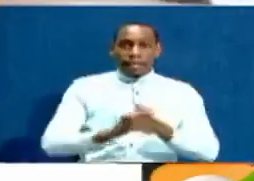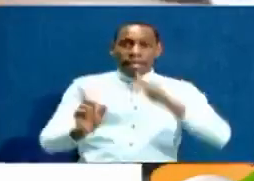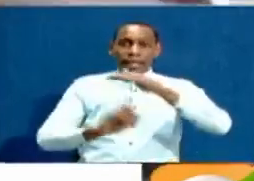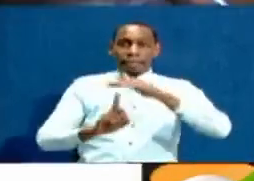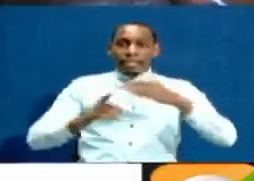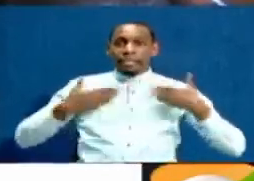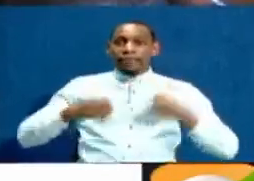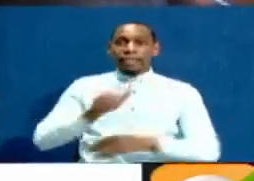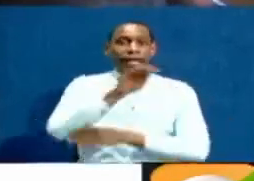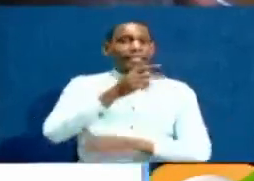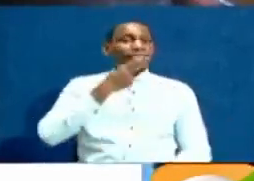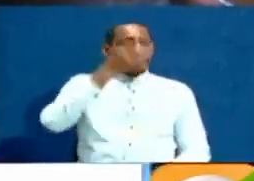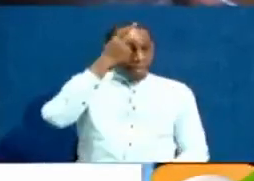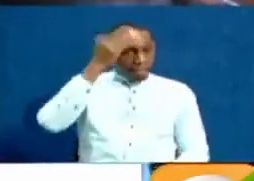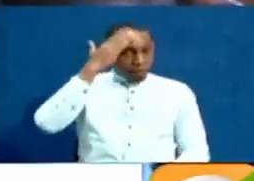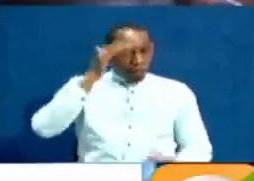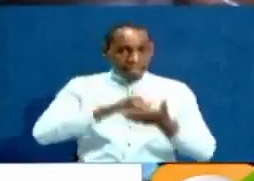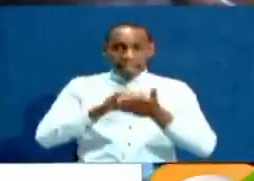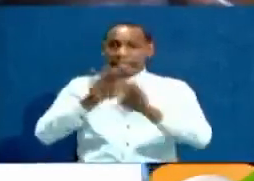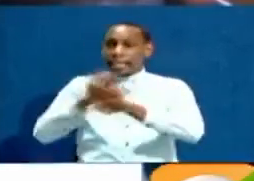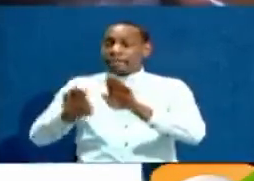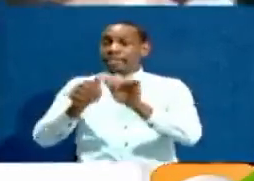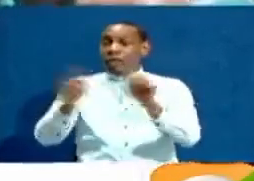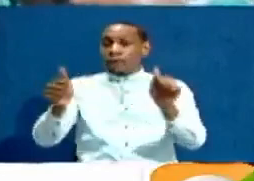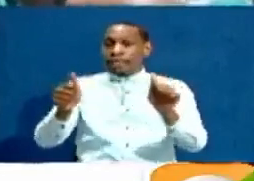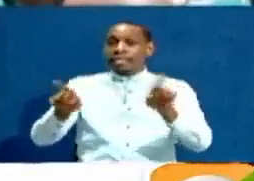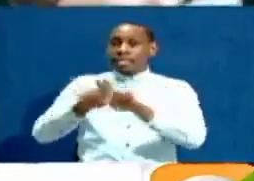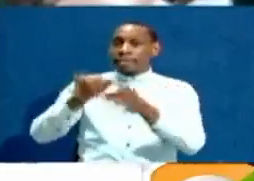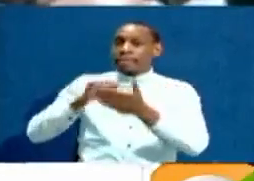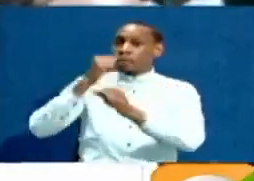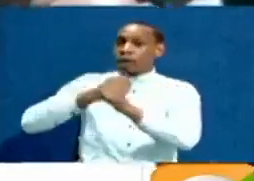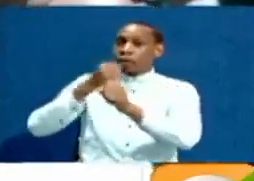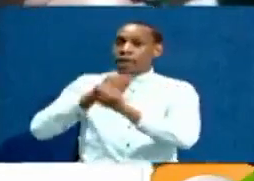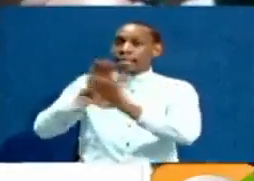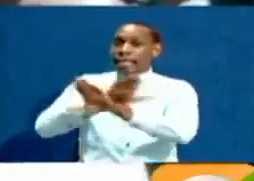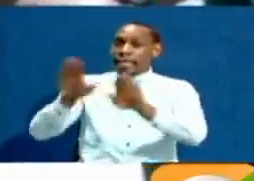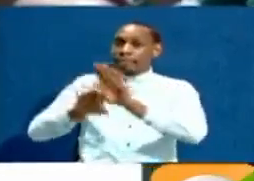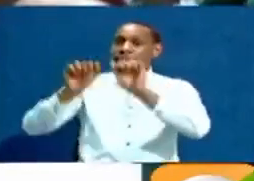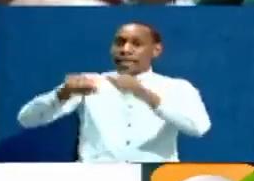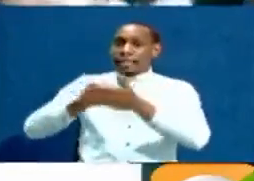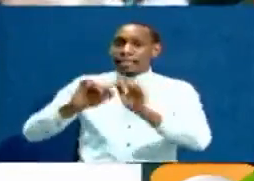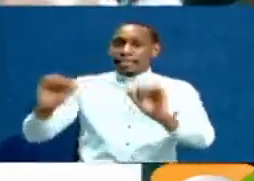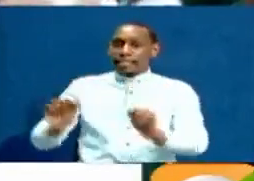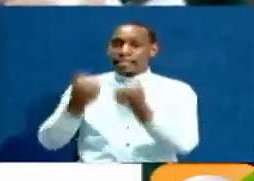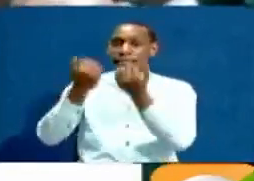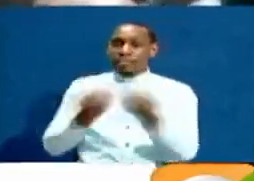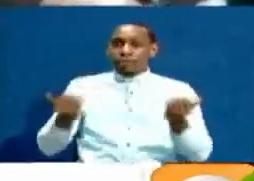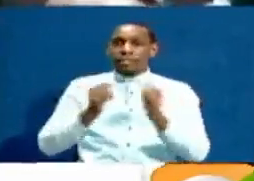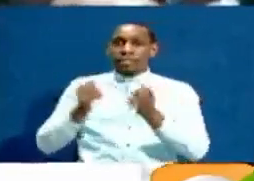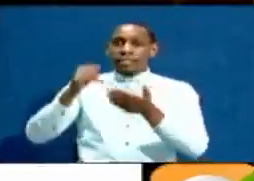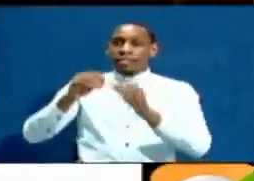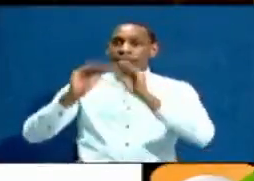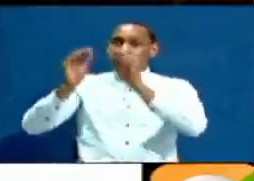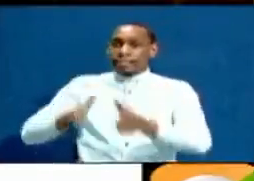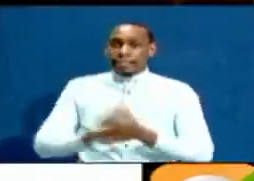Wizara ya Afya ikiwataka wazazi kujua kuwa mambo yote yako shwari na kuwa wanafanya juu chini kuhakikisha usalama wa wanafunzi na